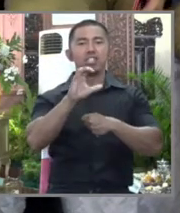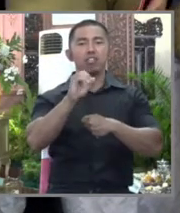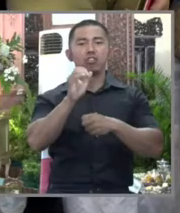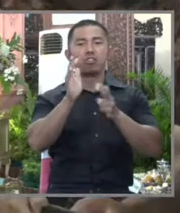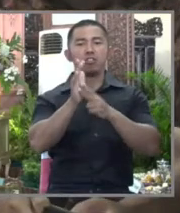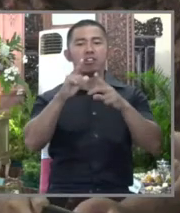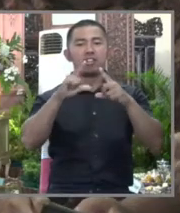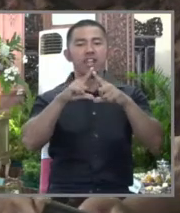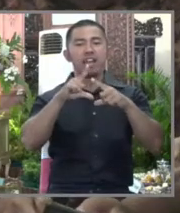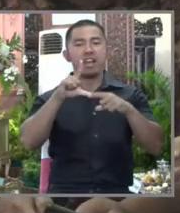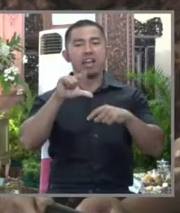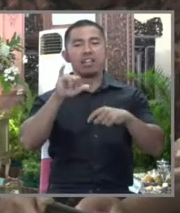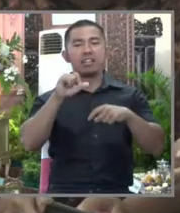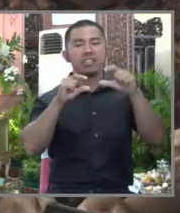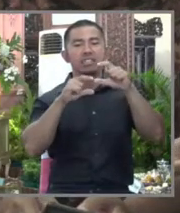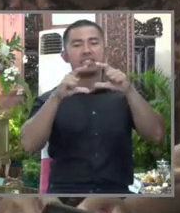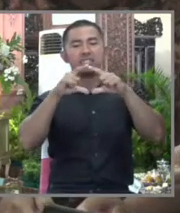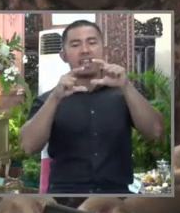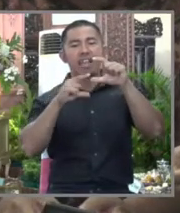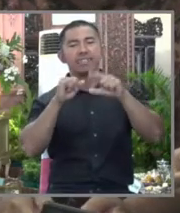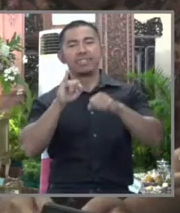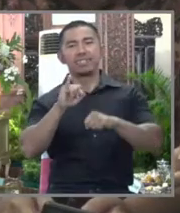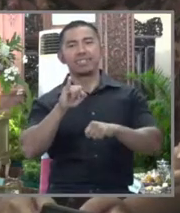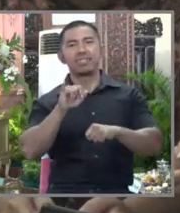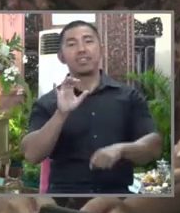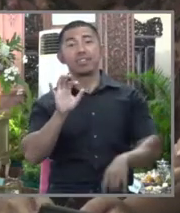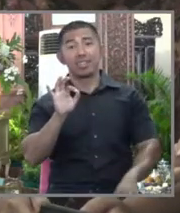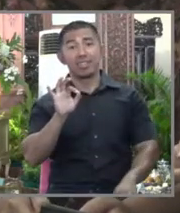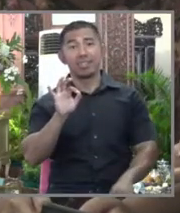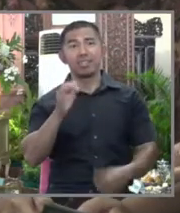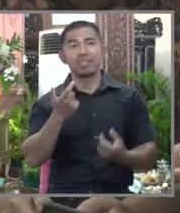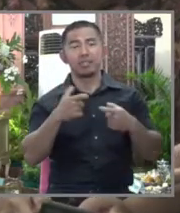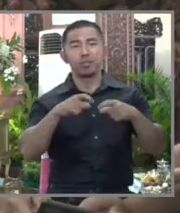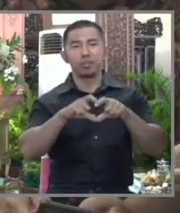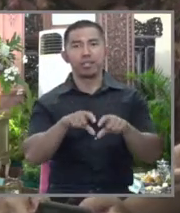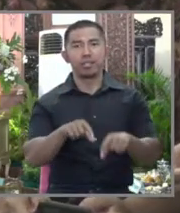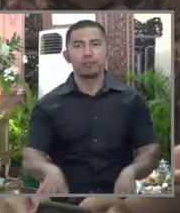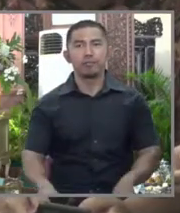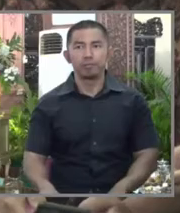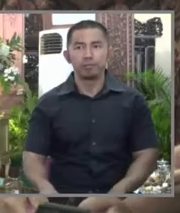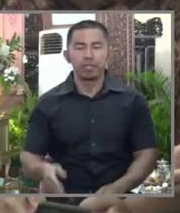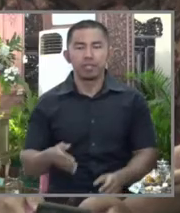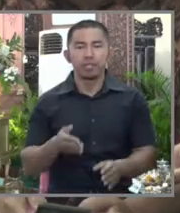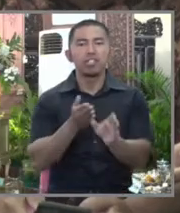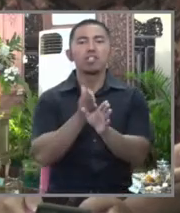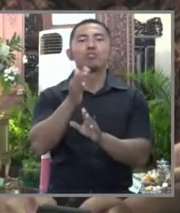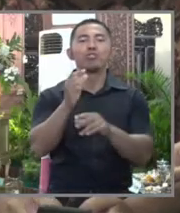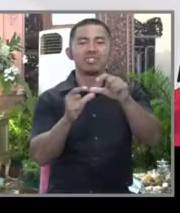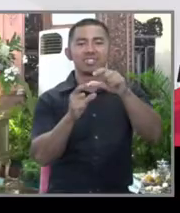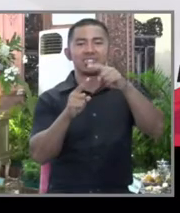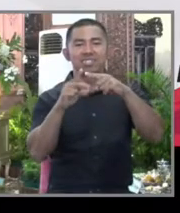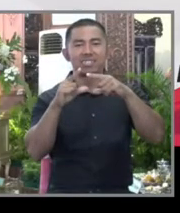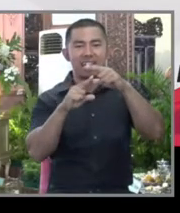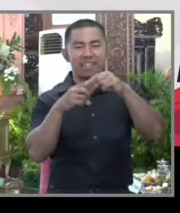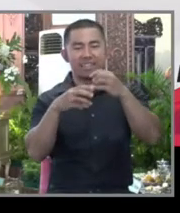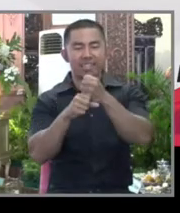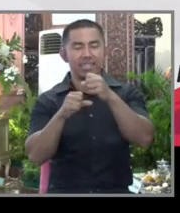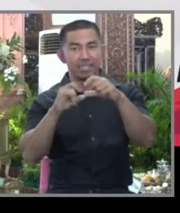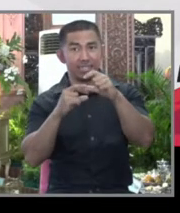masing-masing kabupaten ini adalah otonom, tetapi mohon isu strategisnya itu adalah isu-isu strategis dan